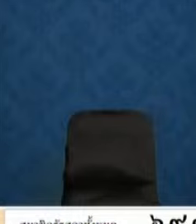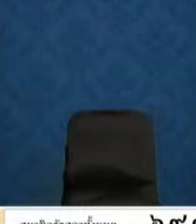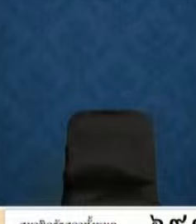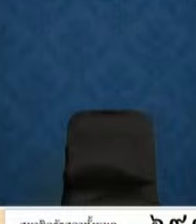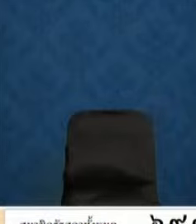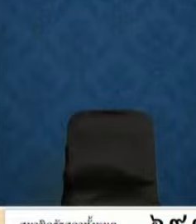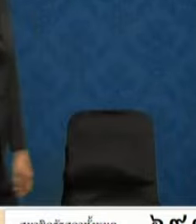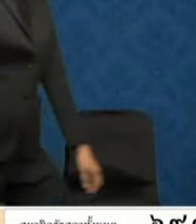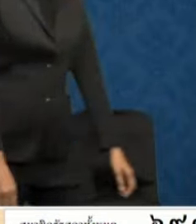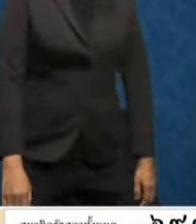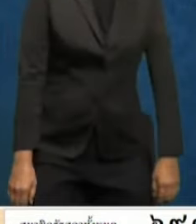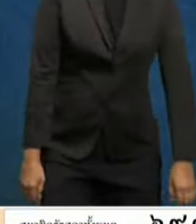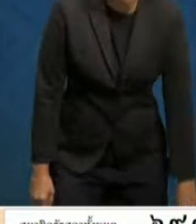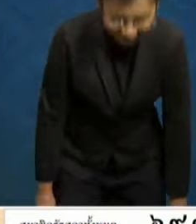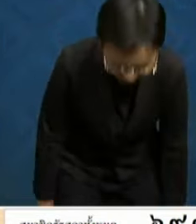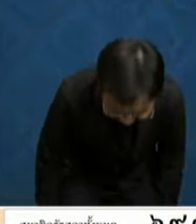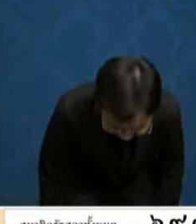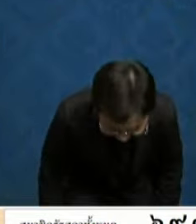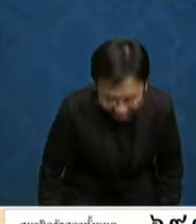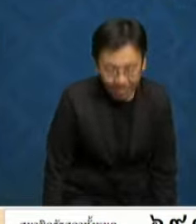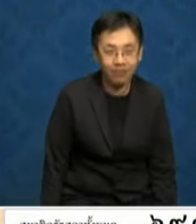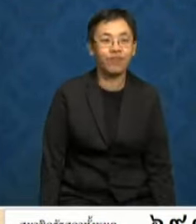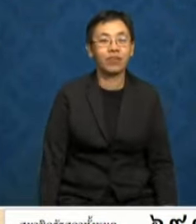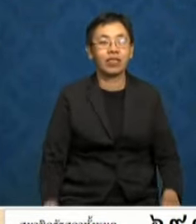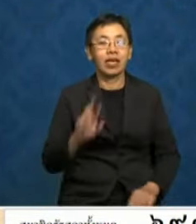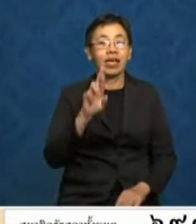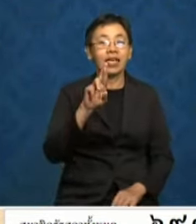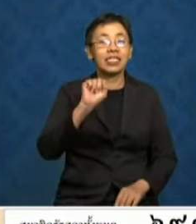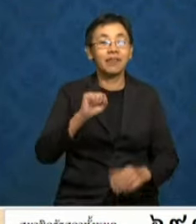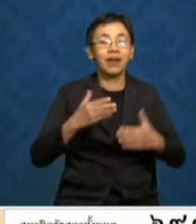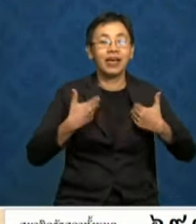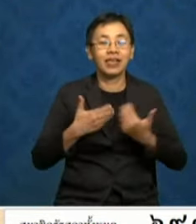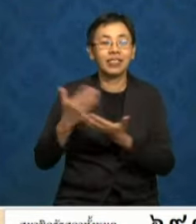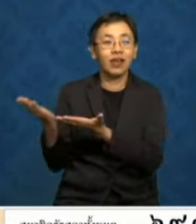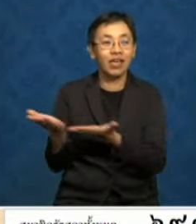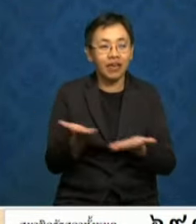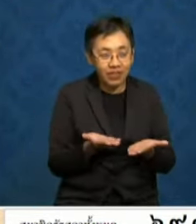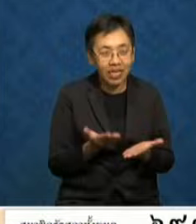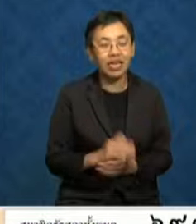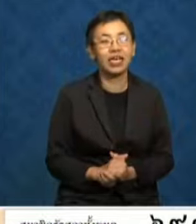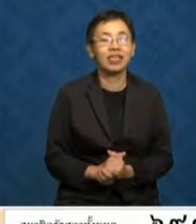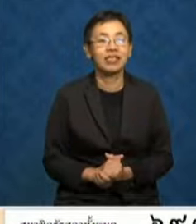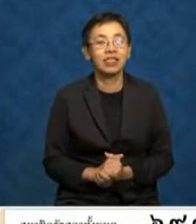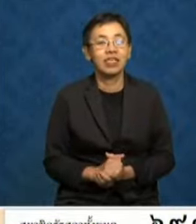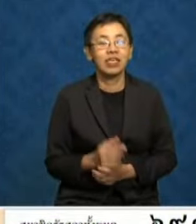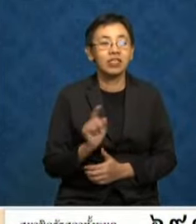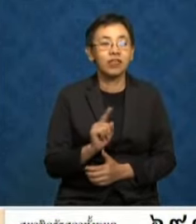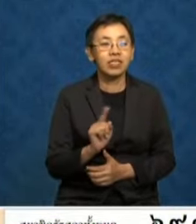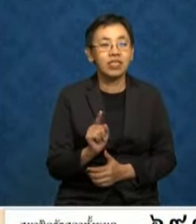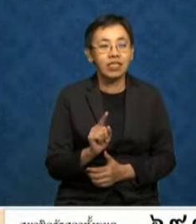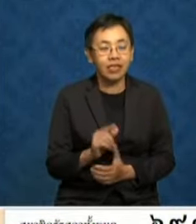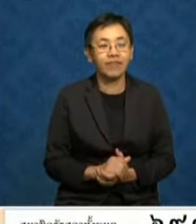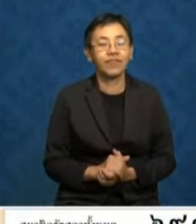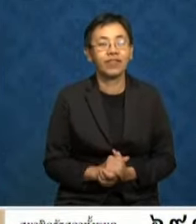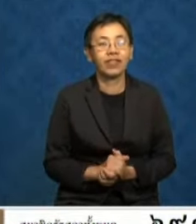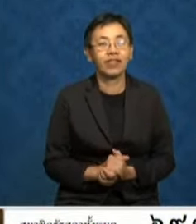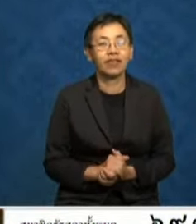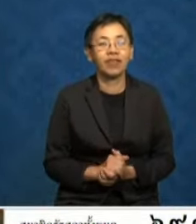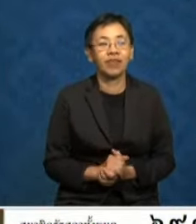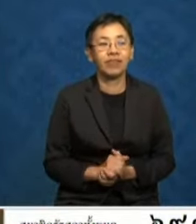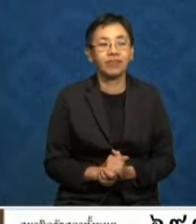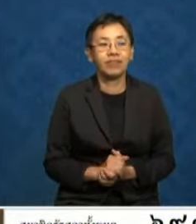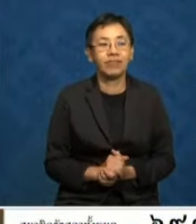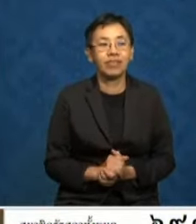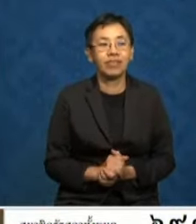รัฐสภาขอต้อนรับคณะผู้เข้าร่วมโครงการเสริมสร้างบ้านเมืองสุจริตภายใต้ระบอบประชาธิปไตย